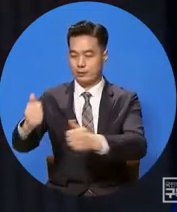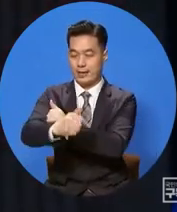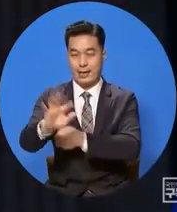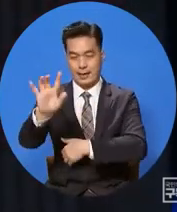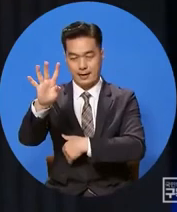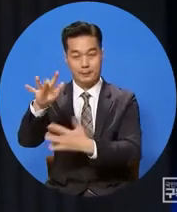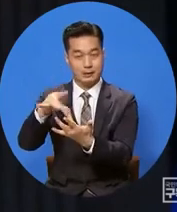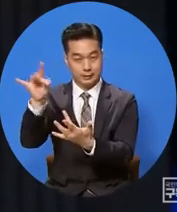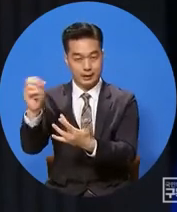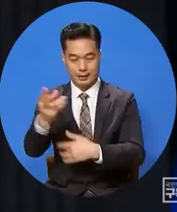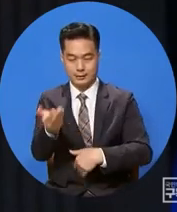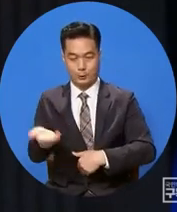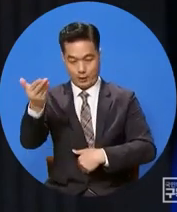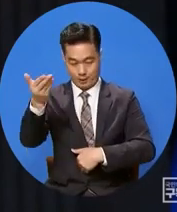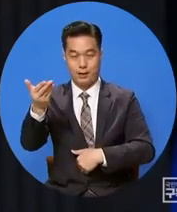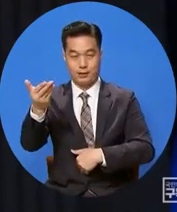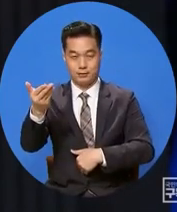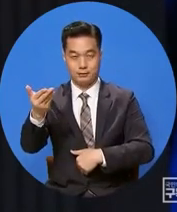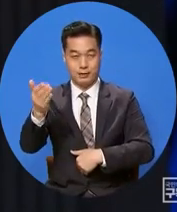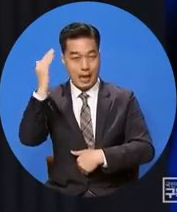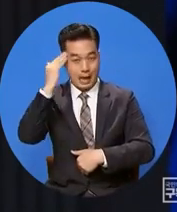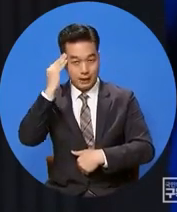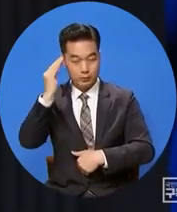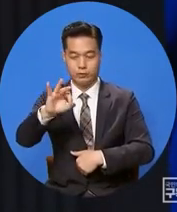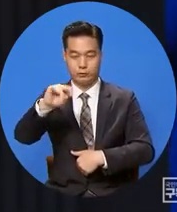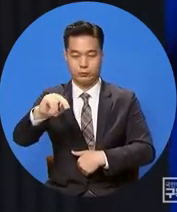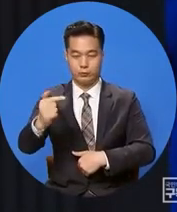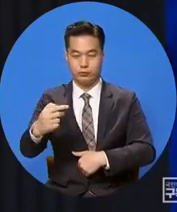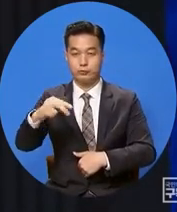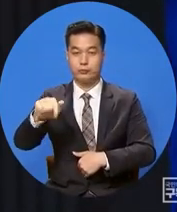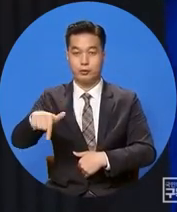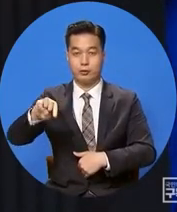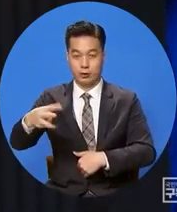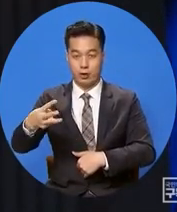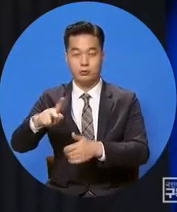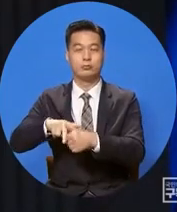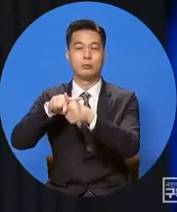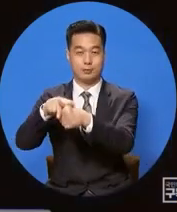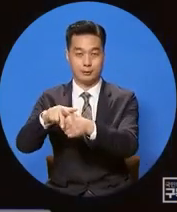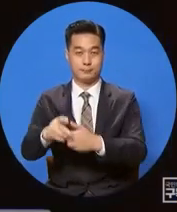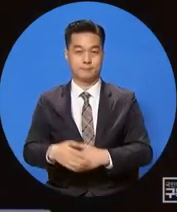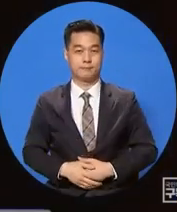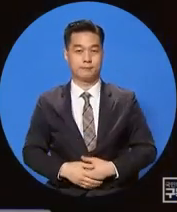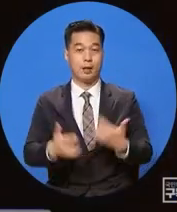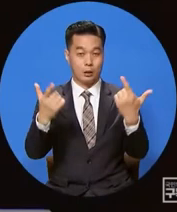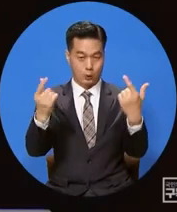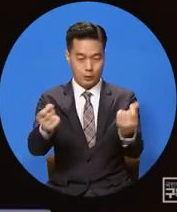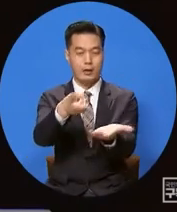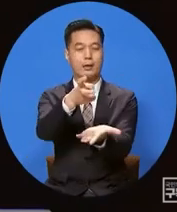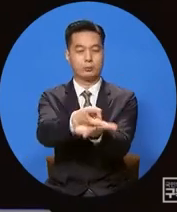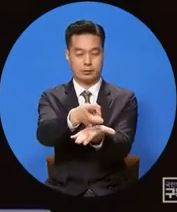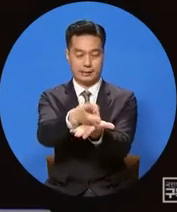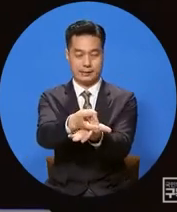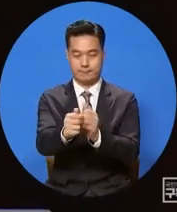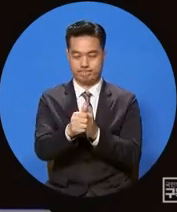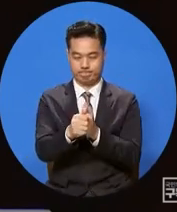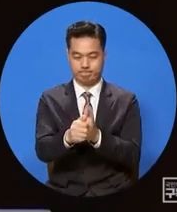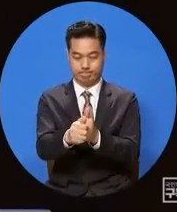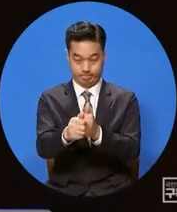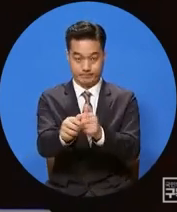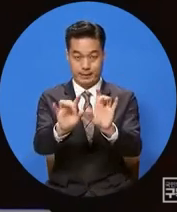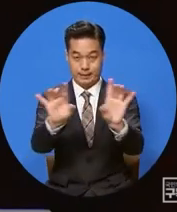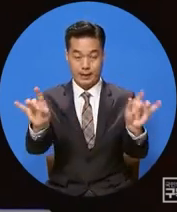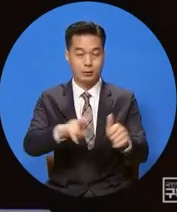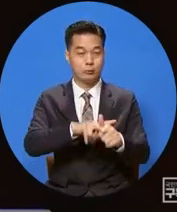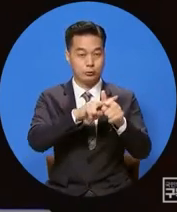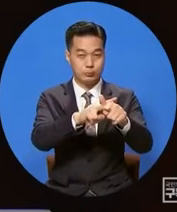다시 도약하는 대한민국, 윤석열 후보입니다. 네, 윤석열입니다. 자, 동일한 규칙으로 토론 진행하겠는데요. 각